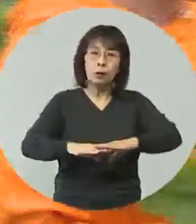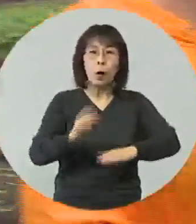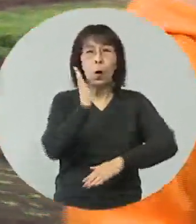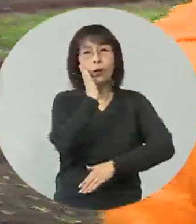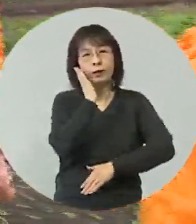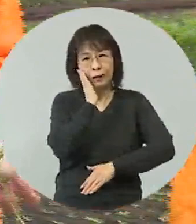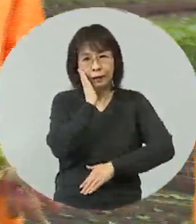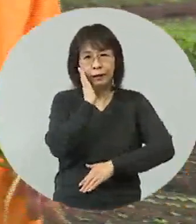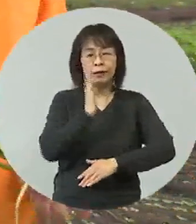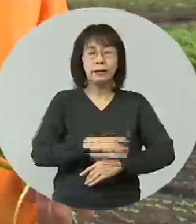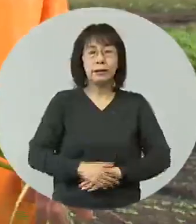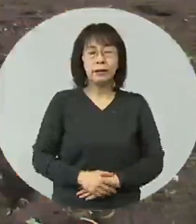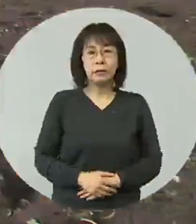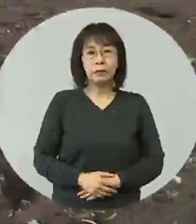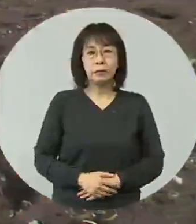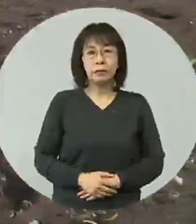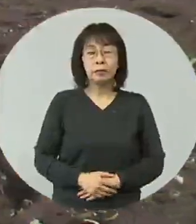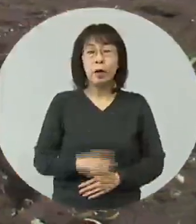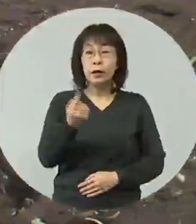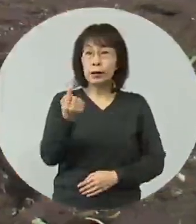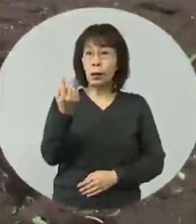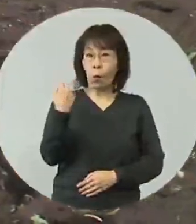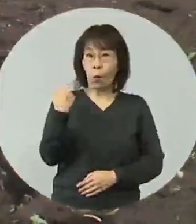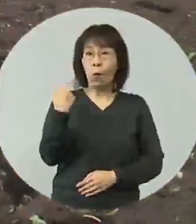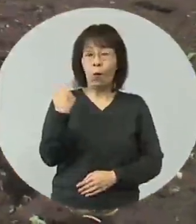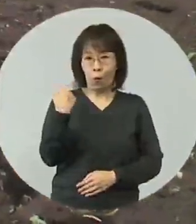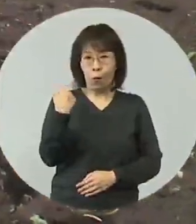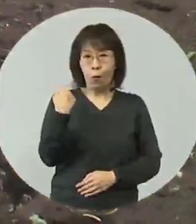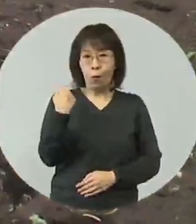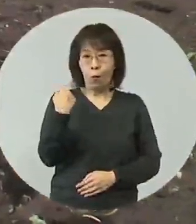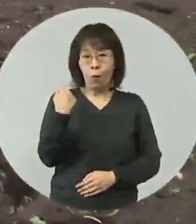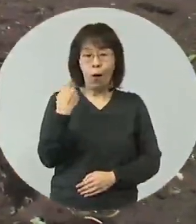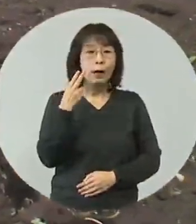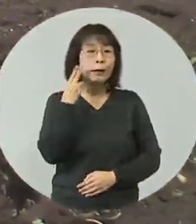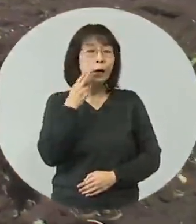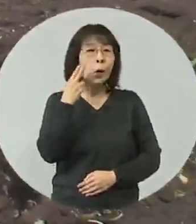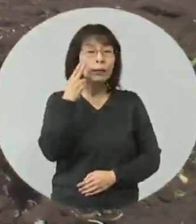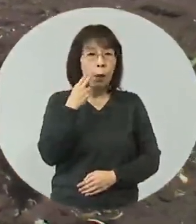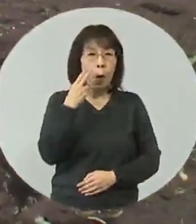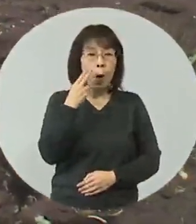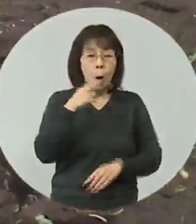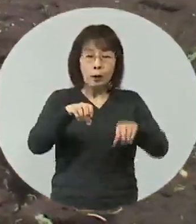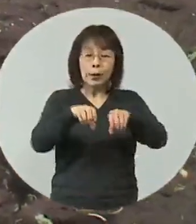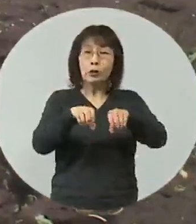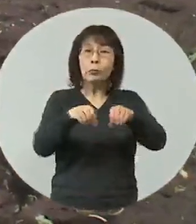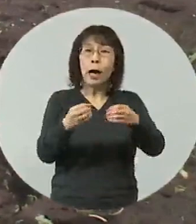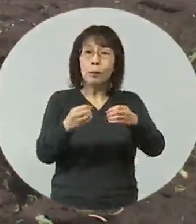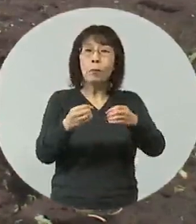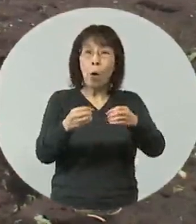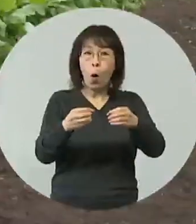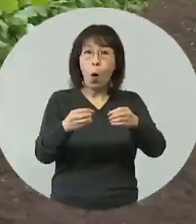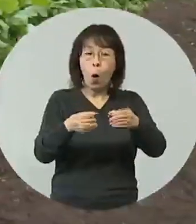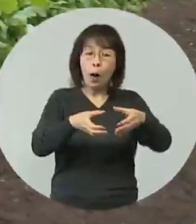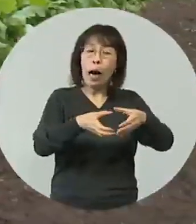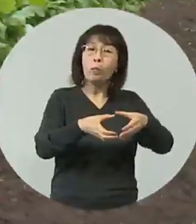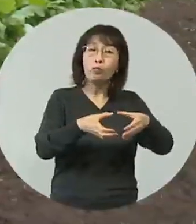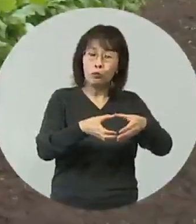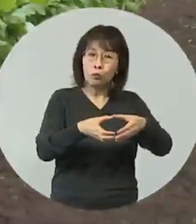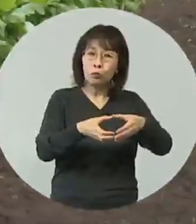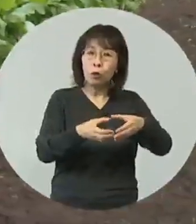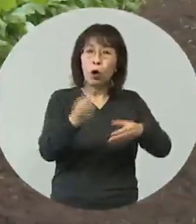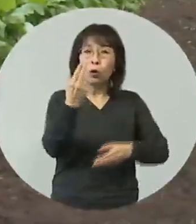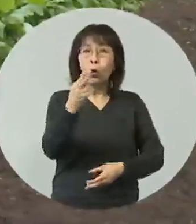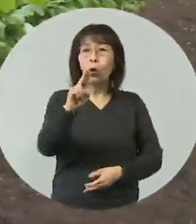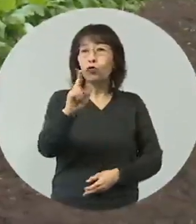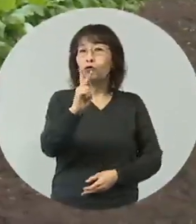よね、はい、昨日はね、里芋、それからさつまいも、それとね、かぶと、それ